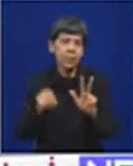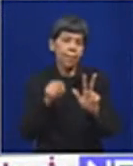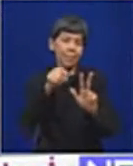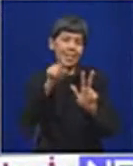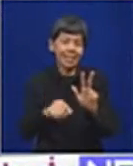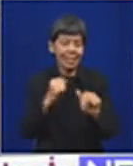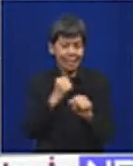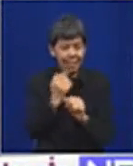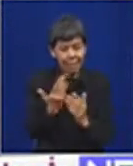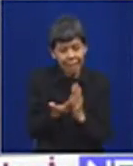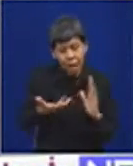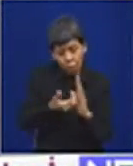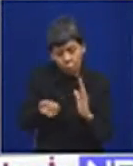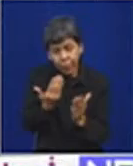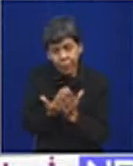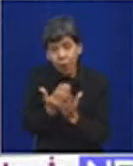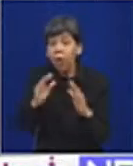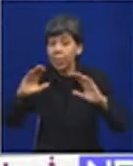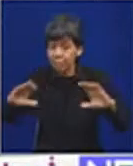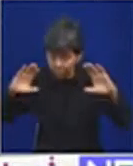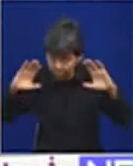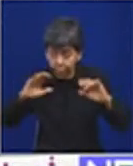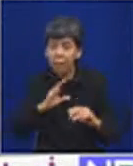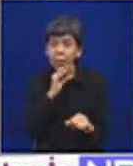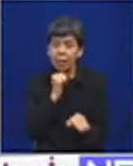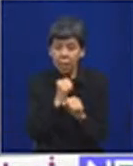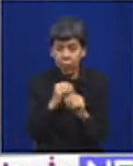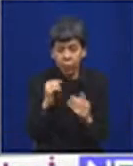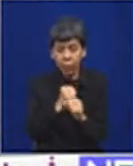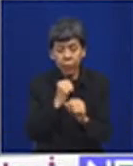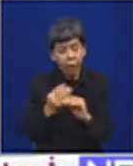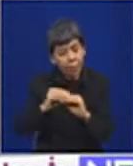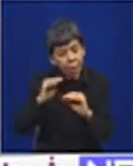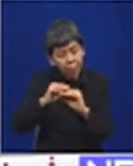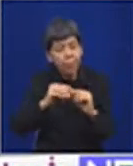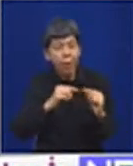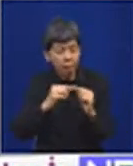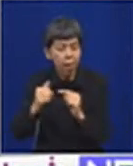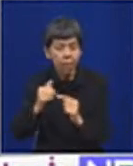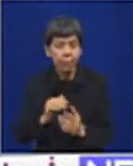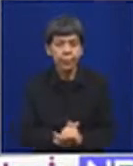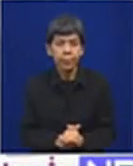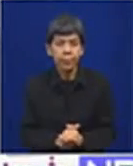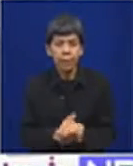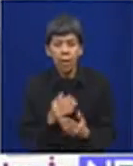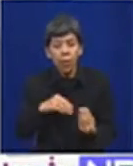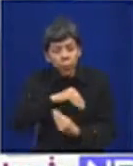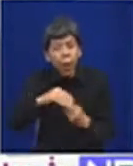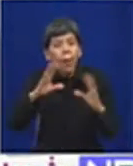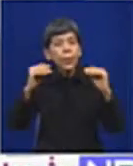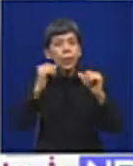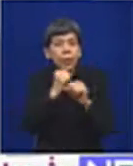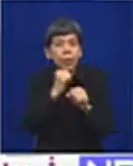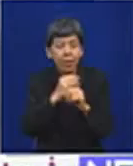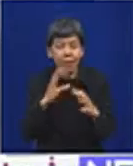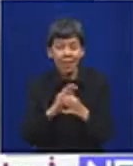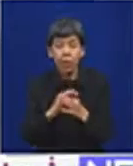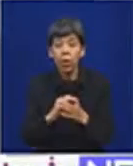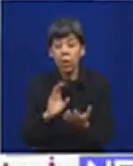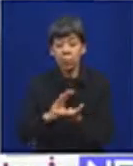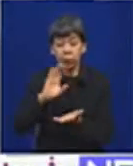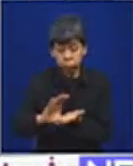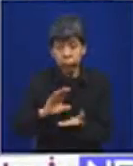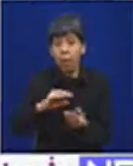การเร่งเบิกจ่ายงบลงทุนของรัฐบาลและการท่องเที่ยวที่ขยายตัวต่อเนื่องค่ะในงานเสวนาแนวโน้มเศรษฐกิจการลงทุ